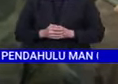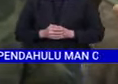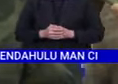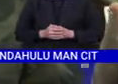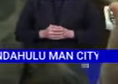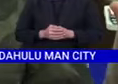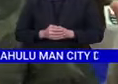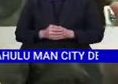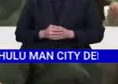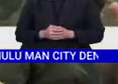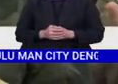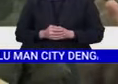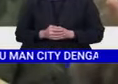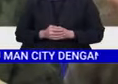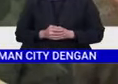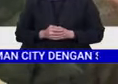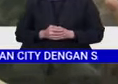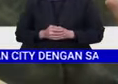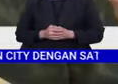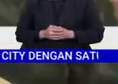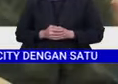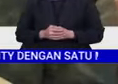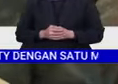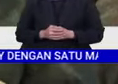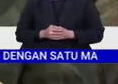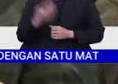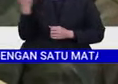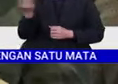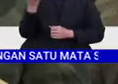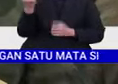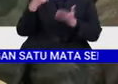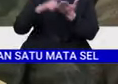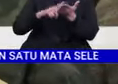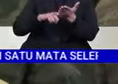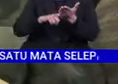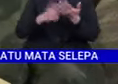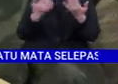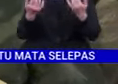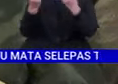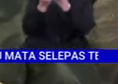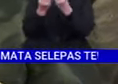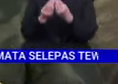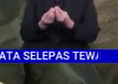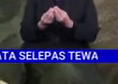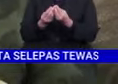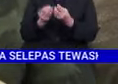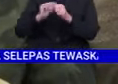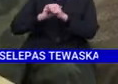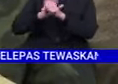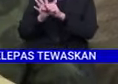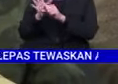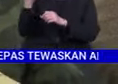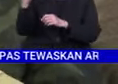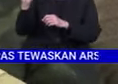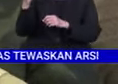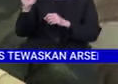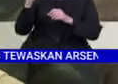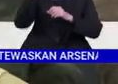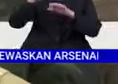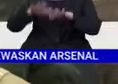kalau kita lihat tak daripada perkembangan semasa tajam kita nah fairez komitmen belas